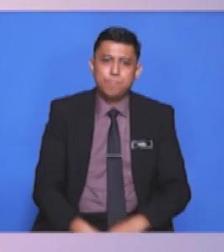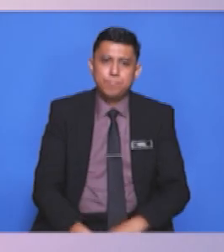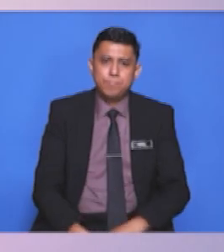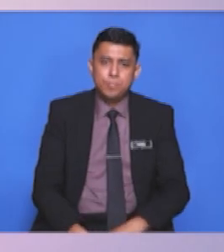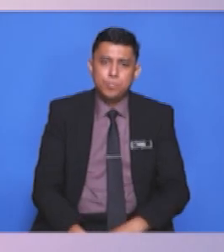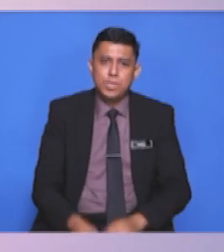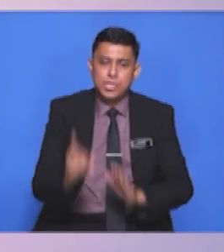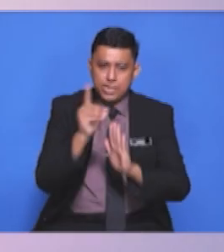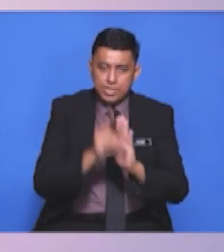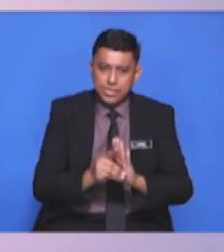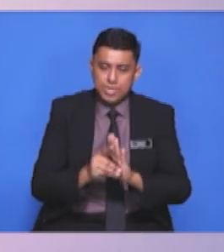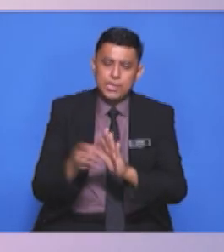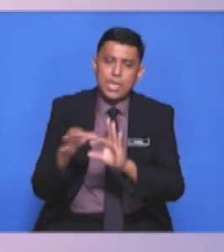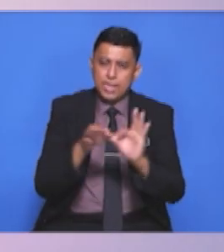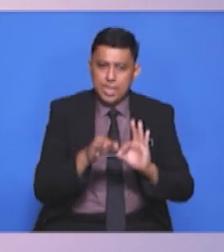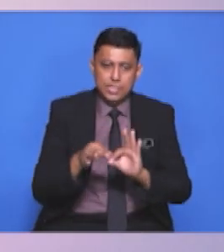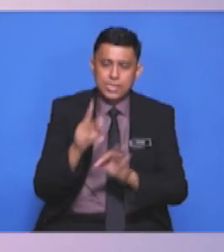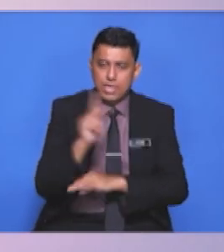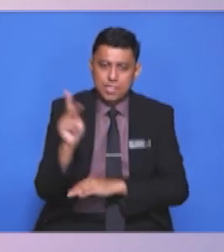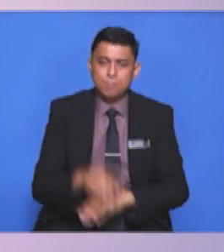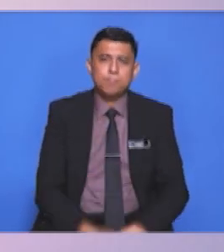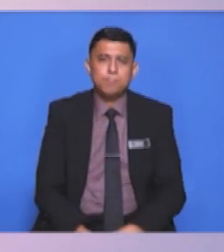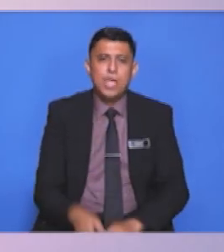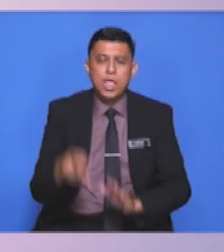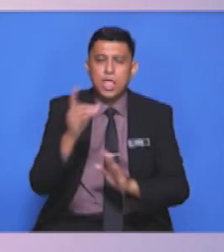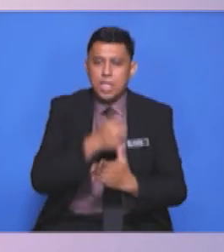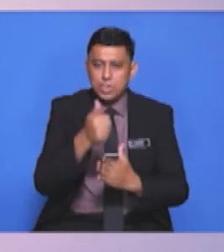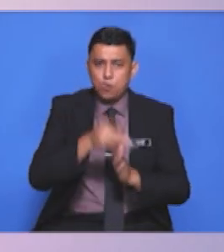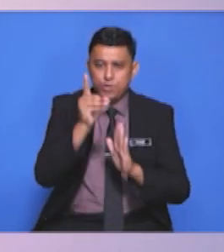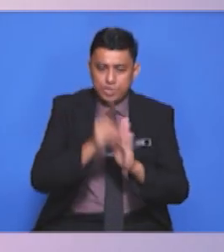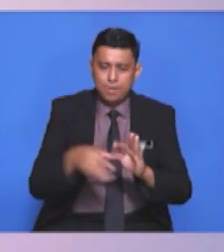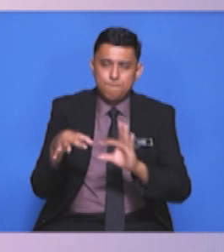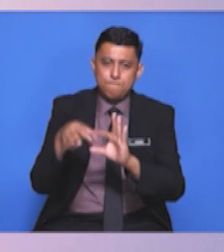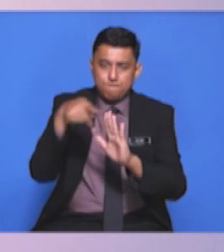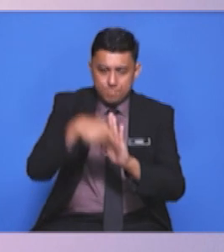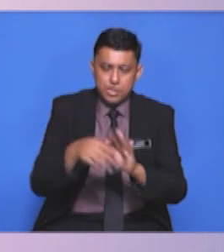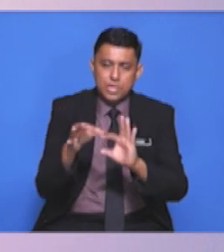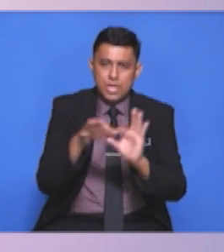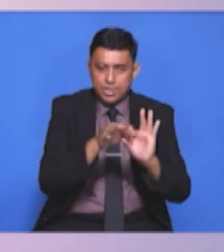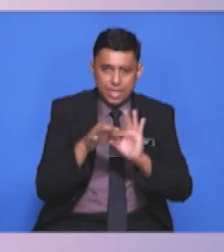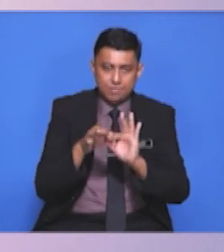teras atau di er atkan keanehan merupakan kata adjective